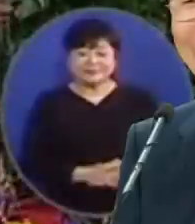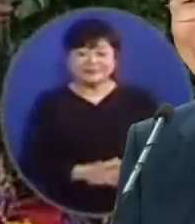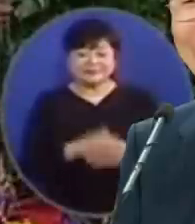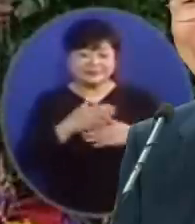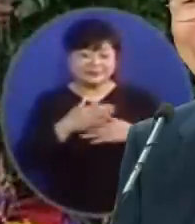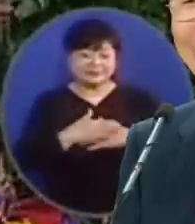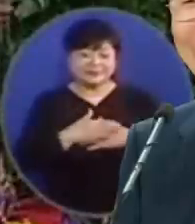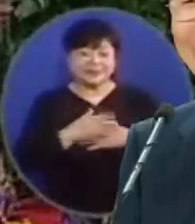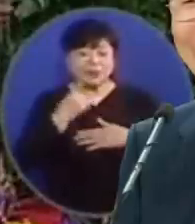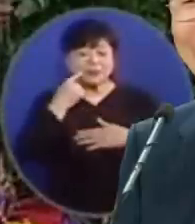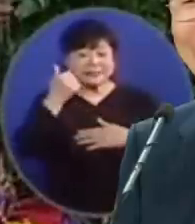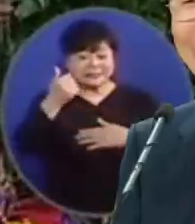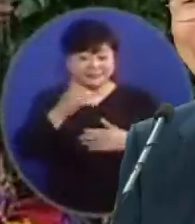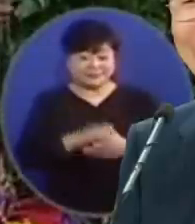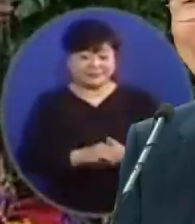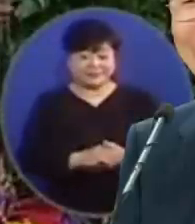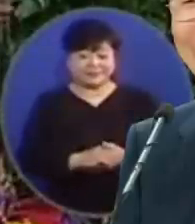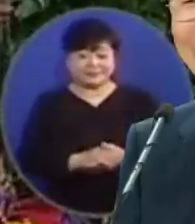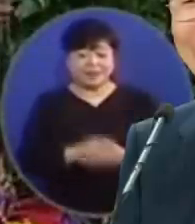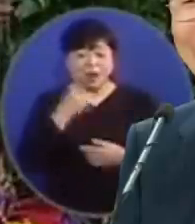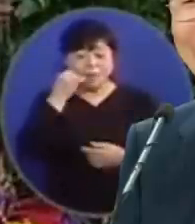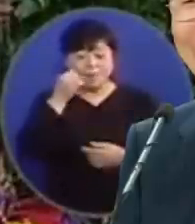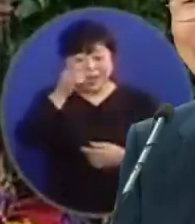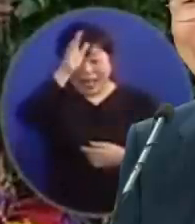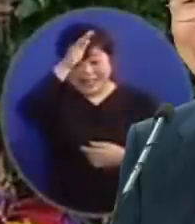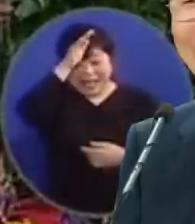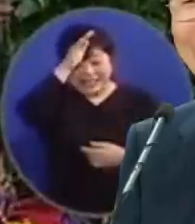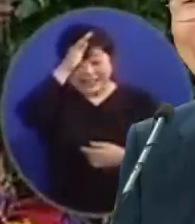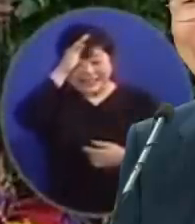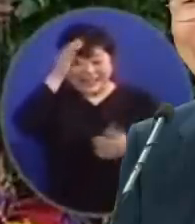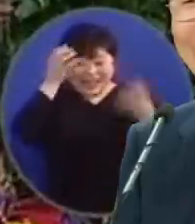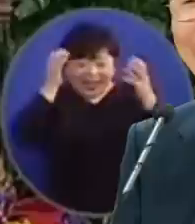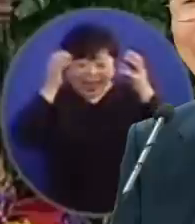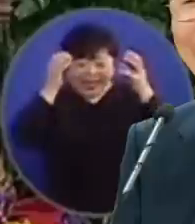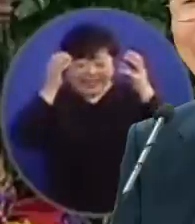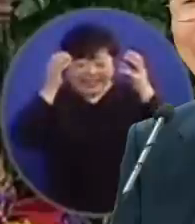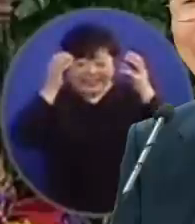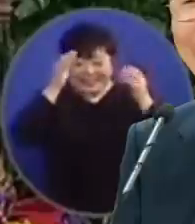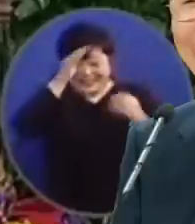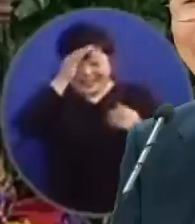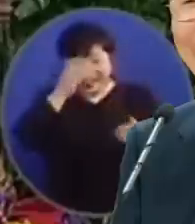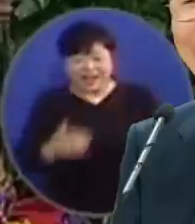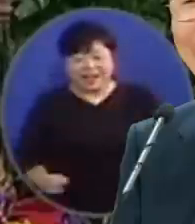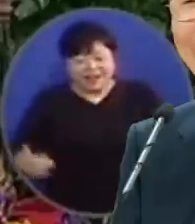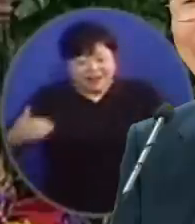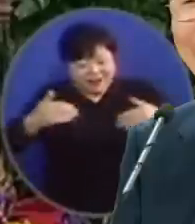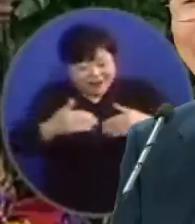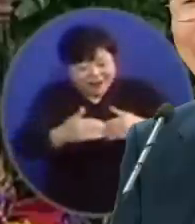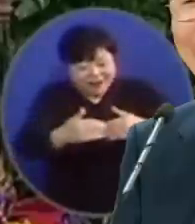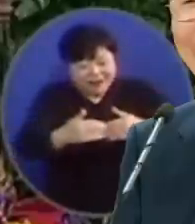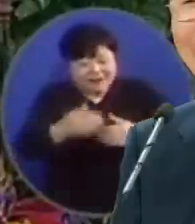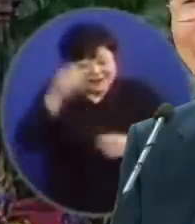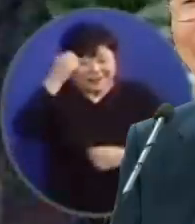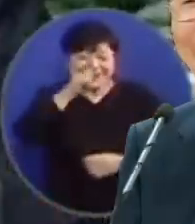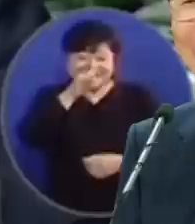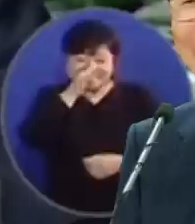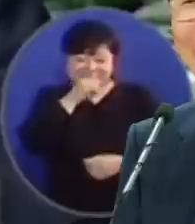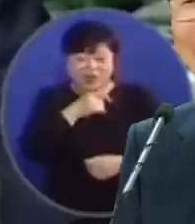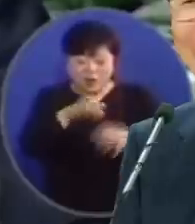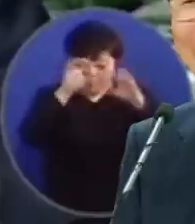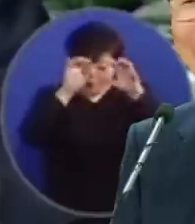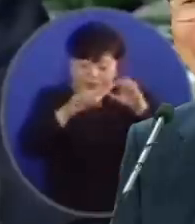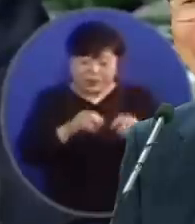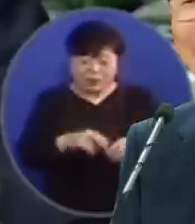나는 암탉이 병아리를 얼마나 다정하게 돌보는 것을 잘 기억하고 있습니다. 비가